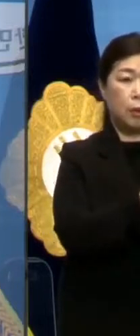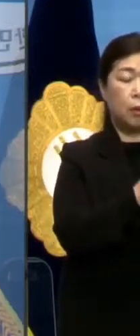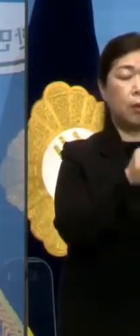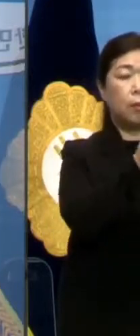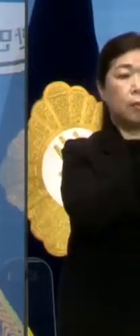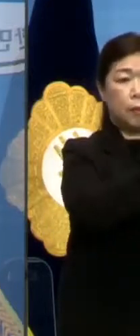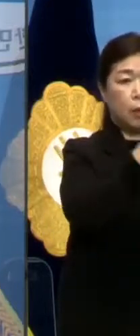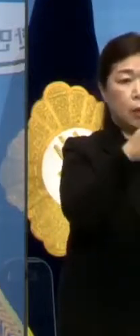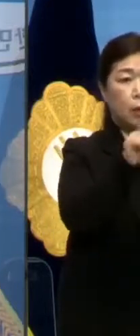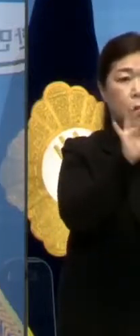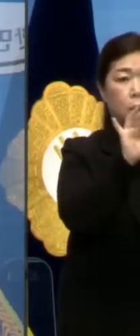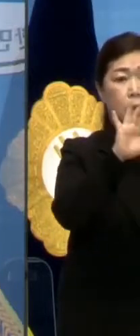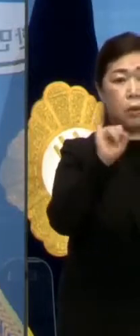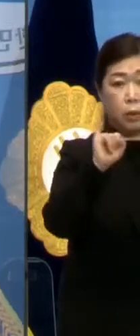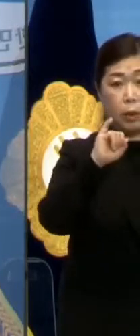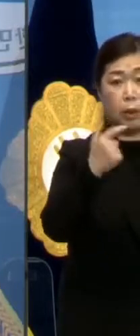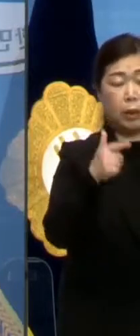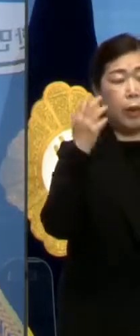정인이가